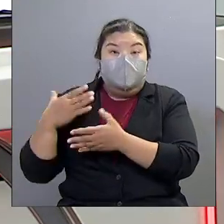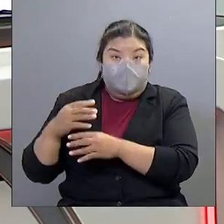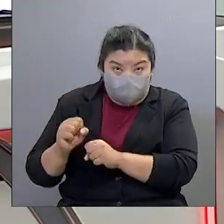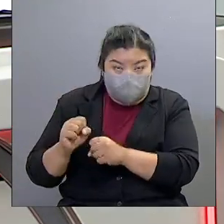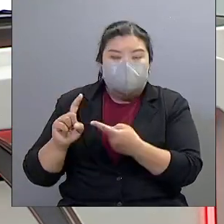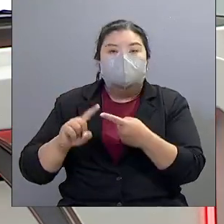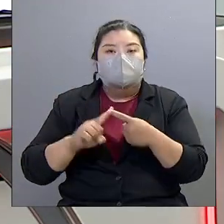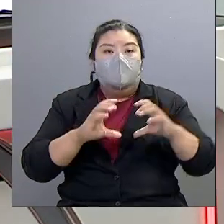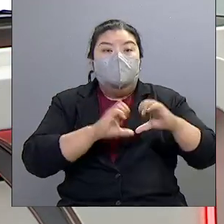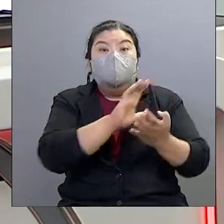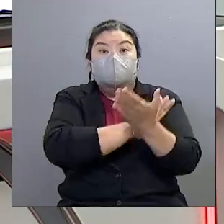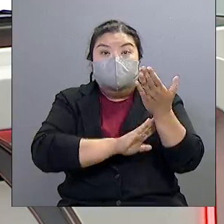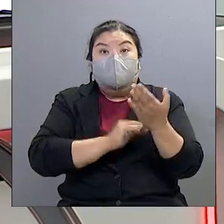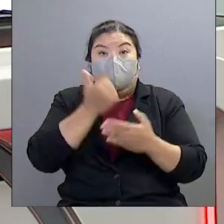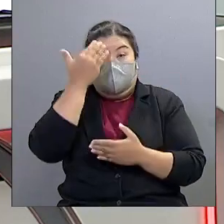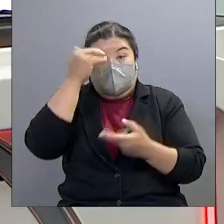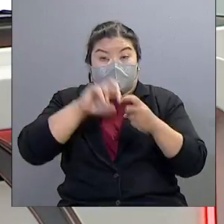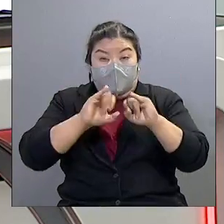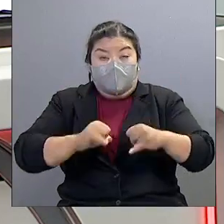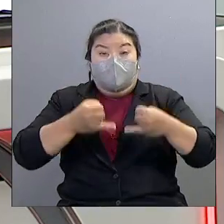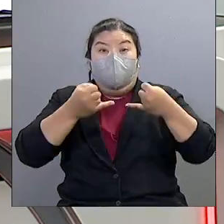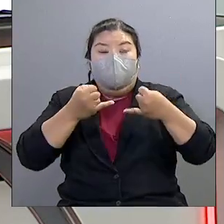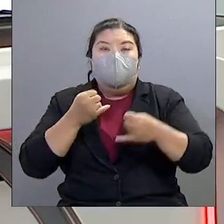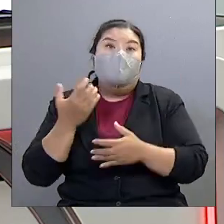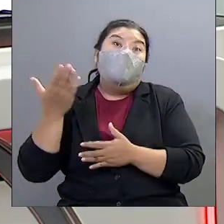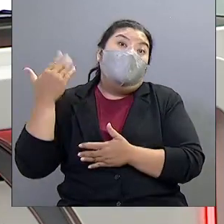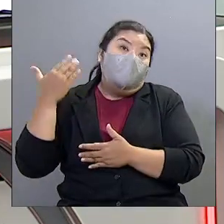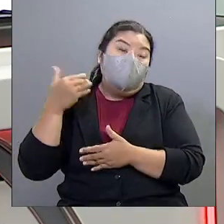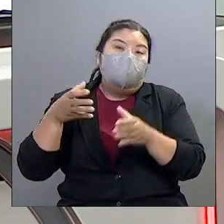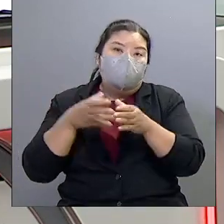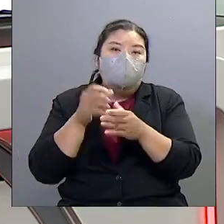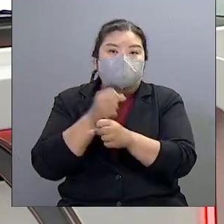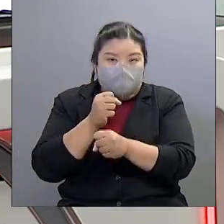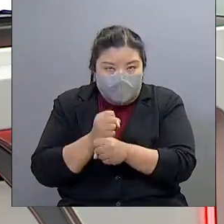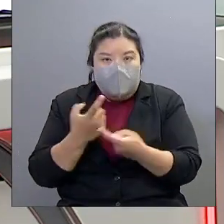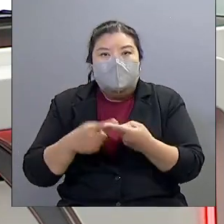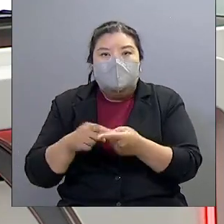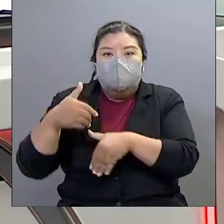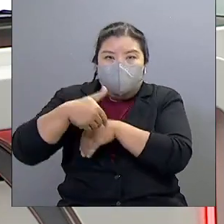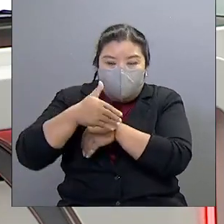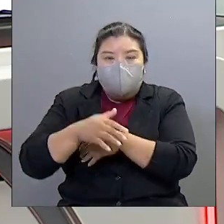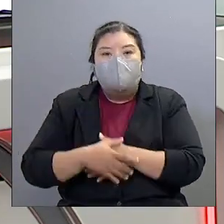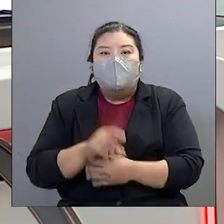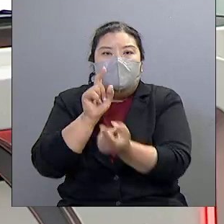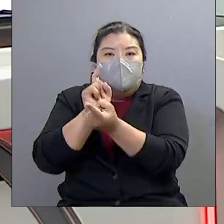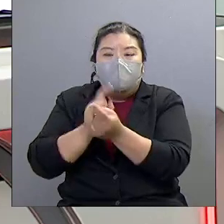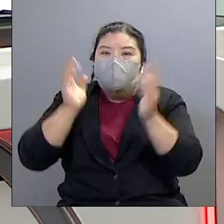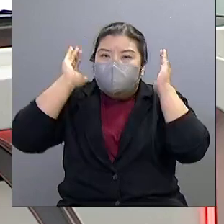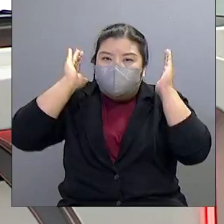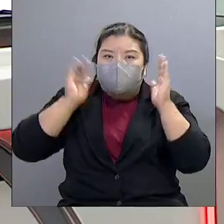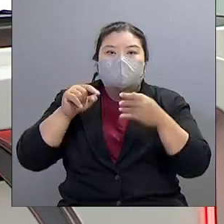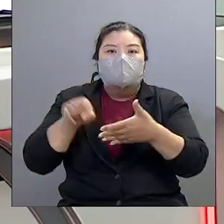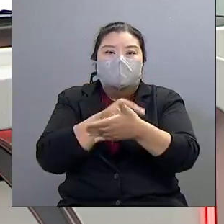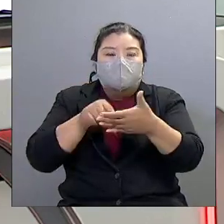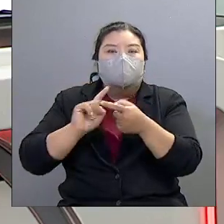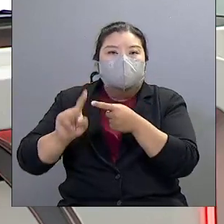ทยที่เขามีข้อขัดแย้งกันระหว่างงานทั้งในสภาผู้แทนราษฎรแล้วก็งานการลงพื้นที่ฐานเสียงทางการเมืองแ